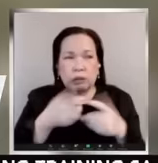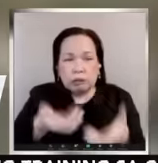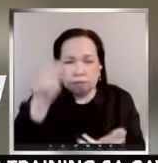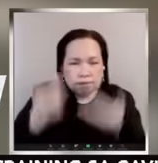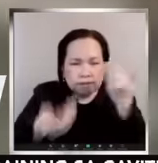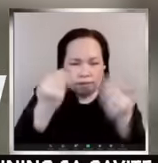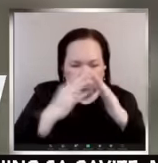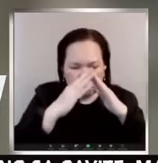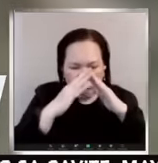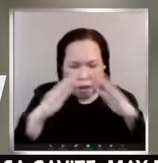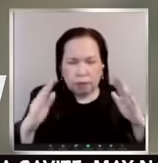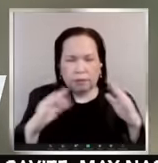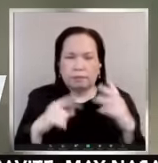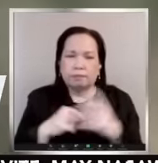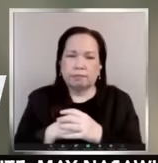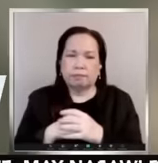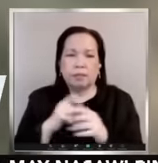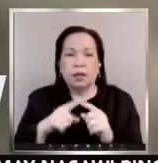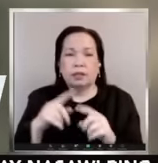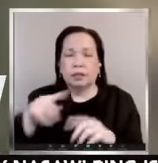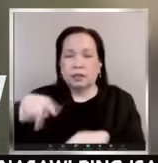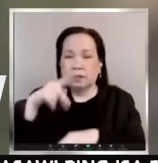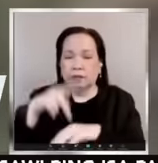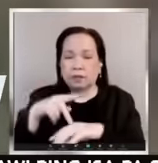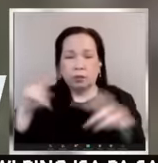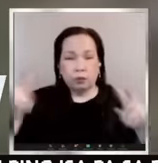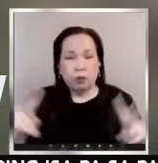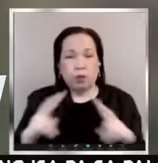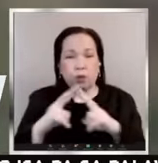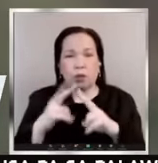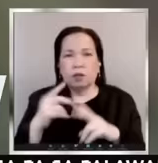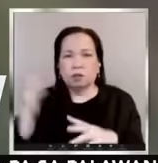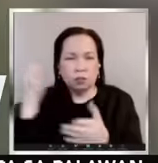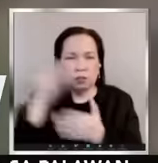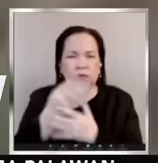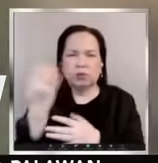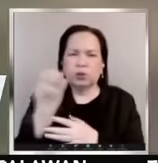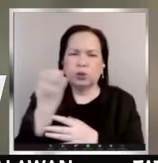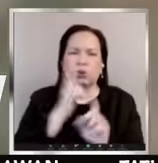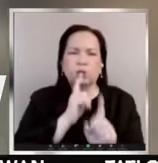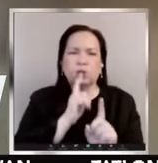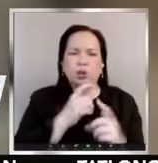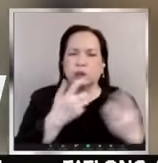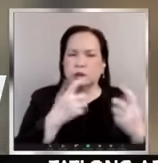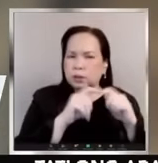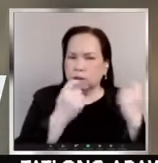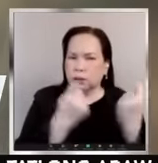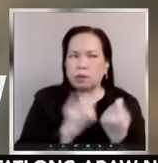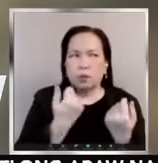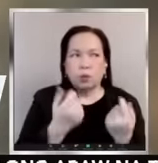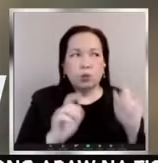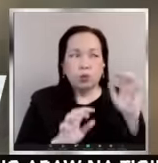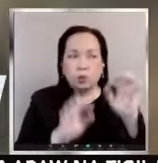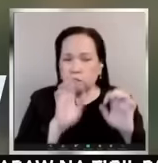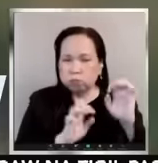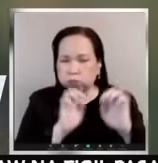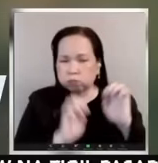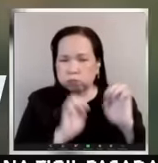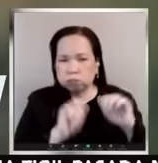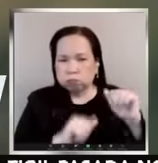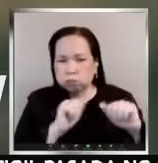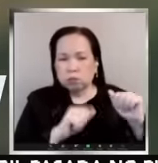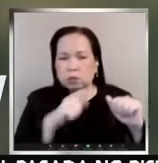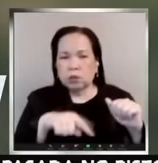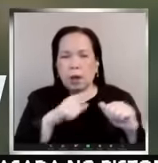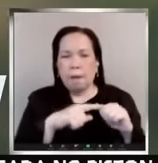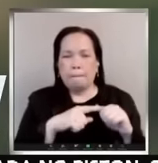Nag-deploy naman ang few vox ng kanilang quick response team sa area habang nagsasagawa na ng assessment ang Mines and Geosciences Bureau, katuwang ang